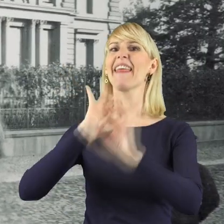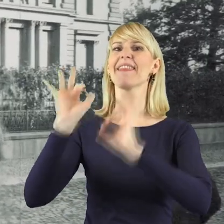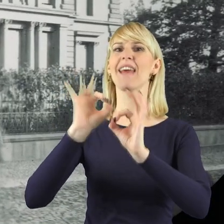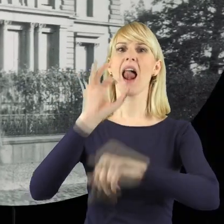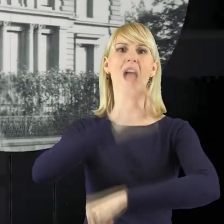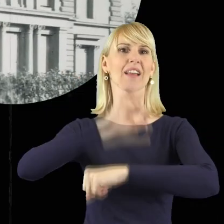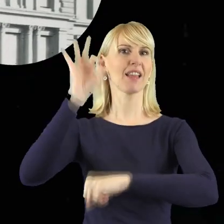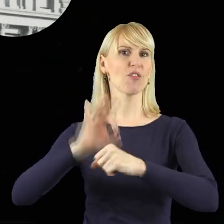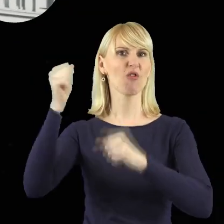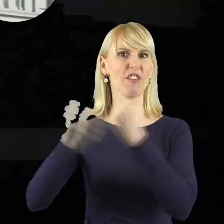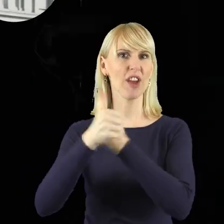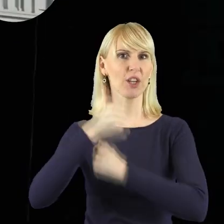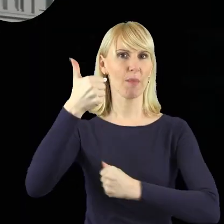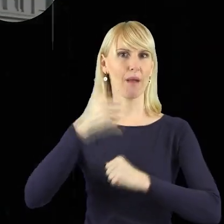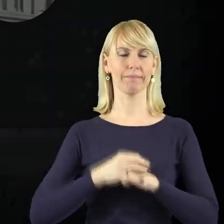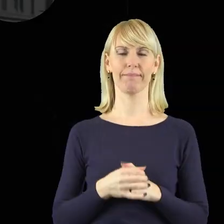i rzeźbie.